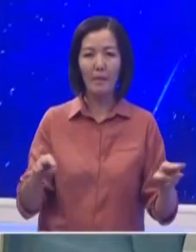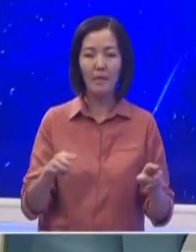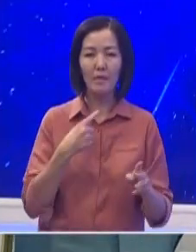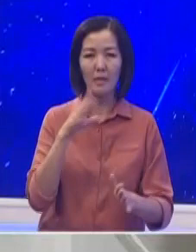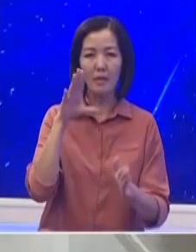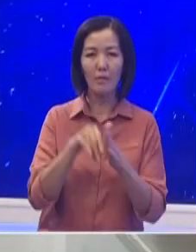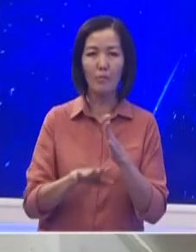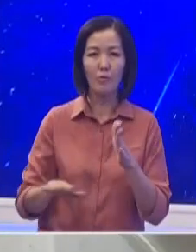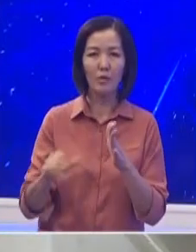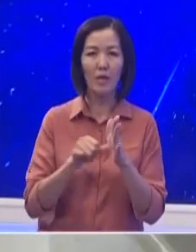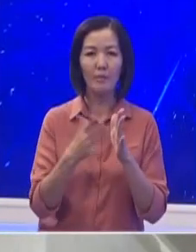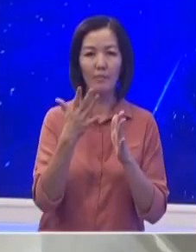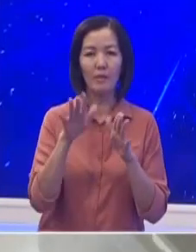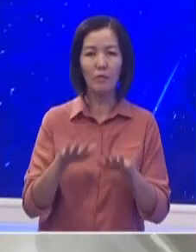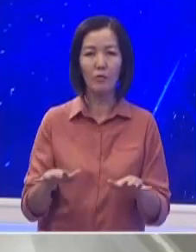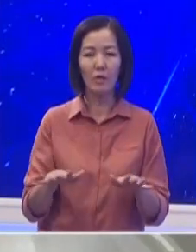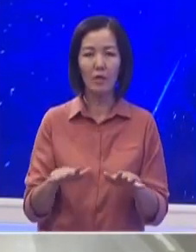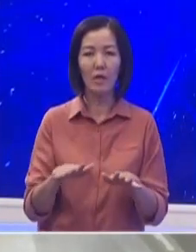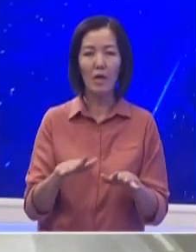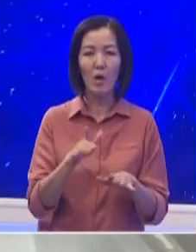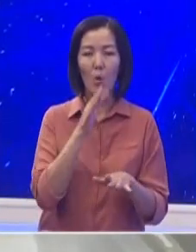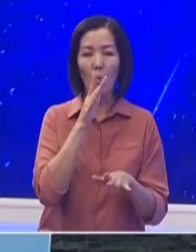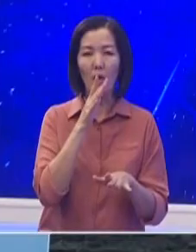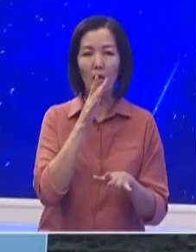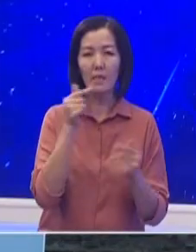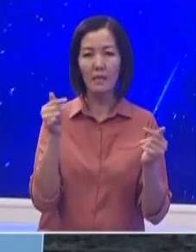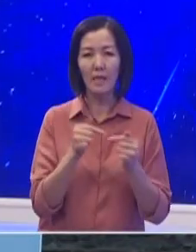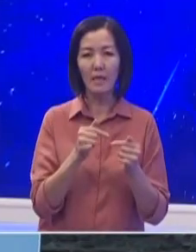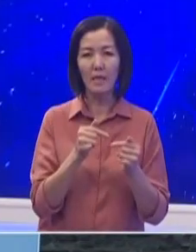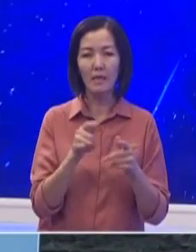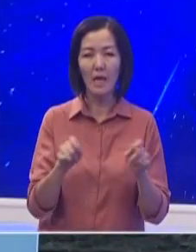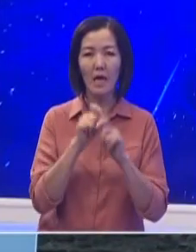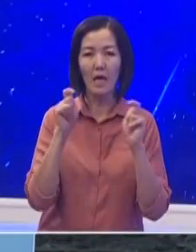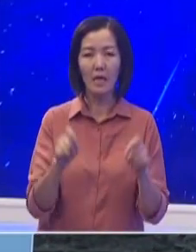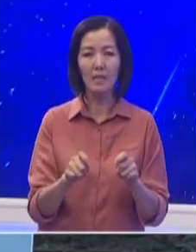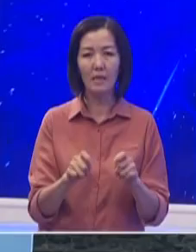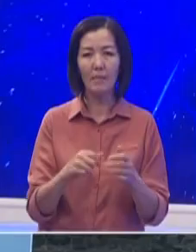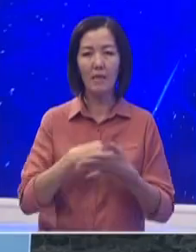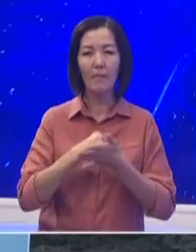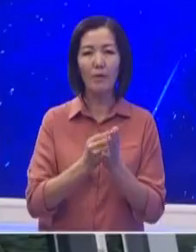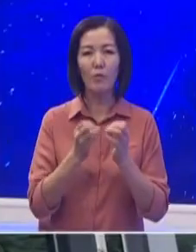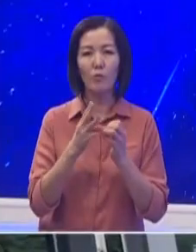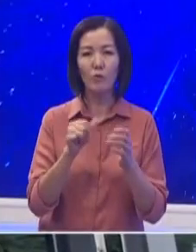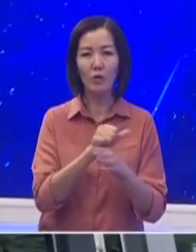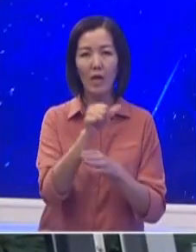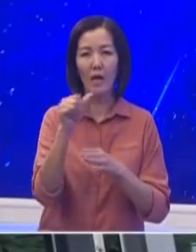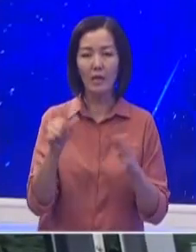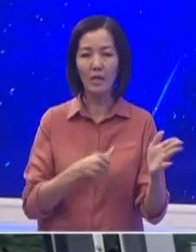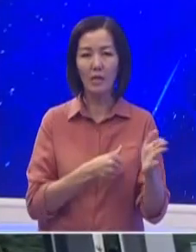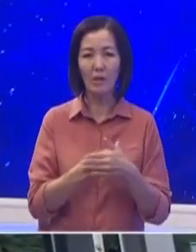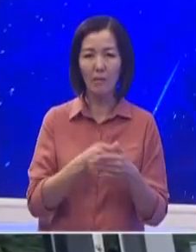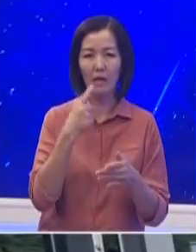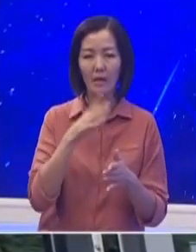референдум участоктері 65 нүктеде жергілікті сағат белдеулеріне сәйкес уақытылы ашылып белгіленген 13 сағат тан соң жабылғанын